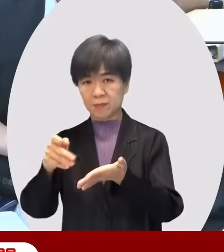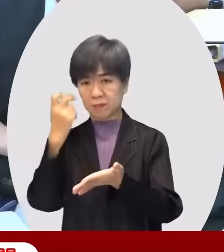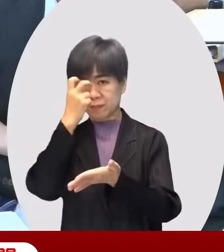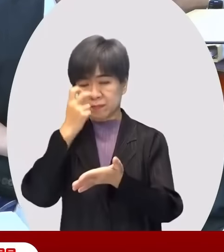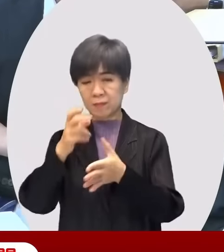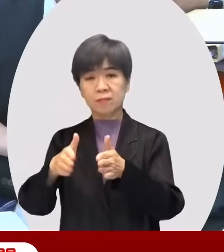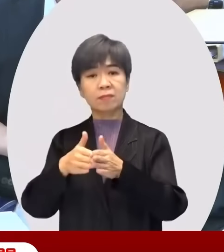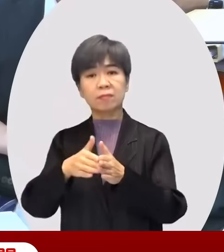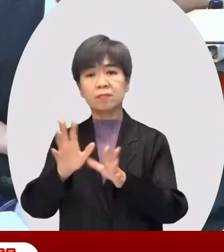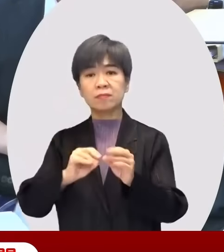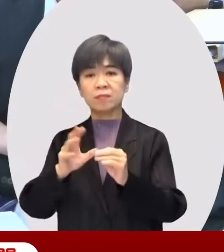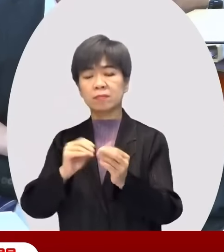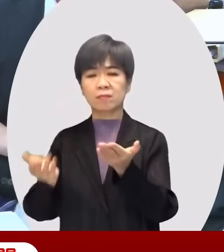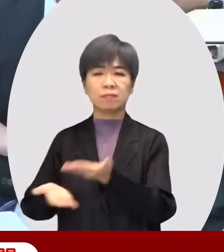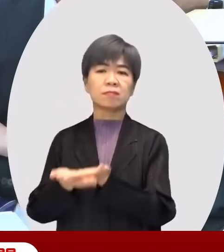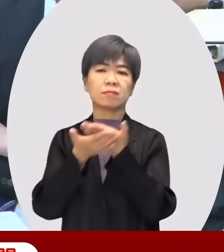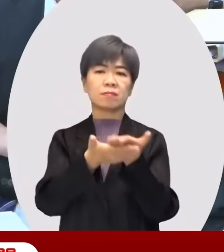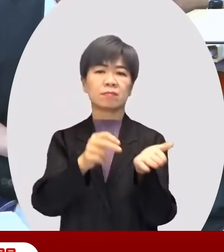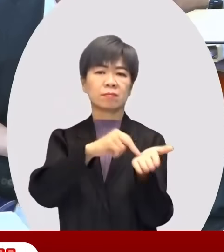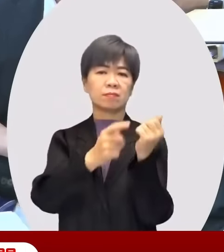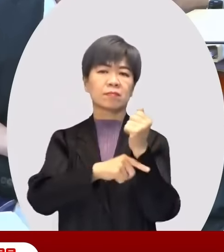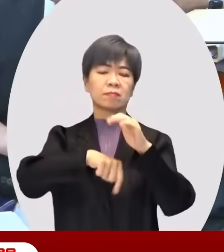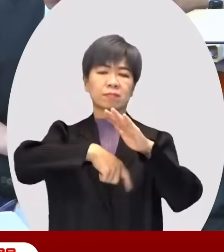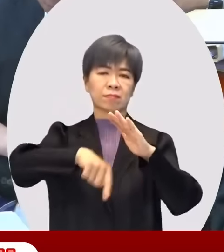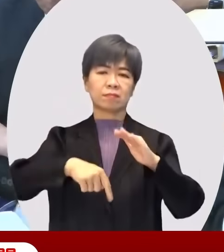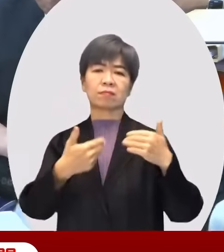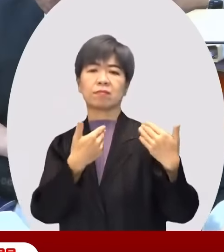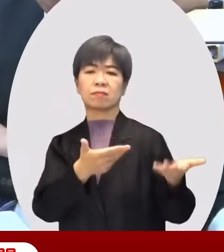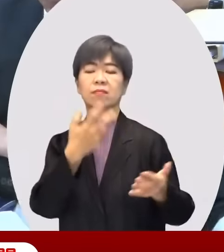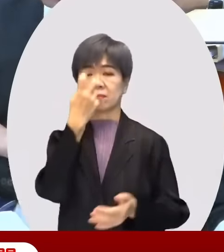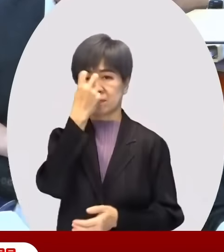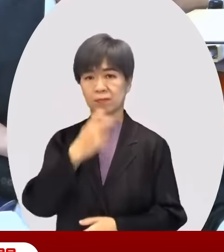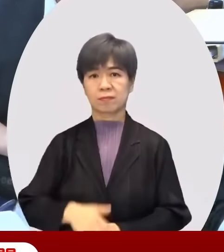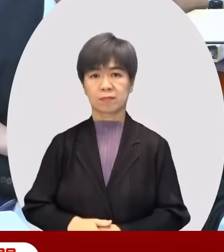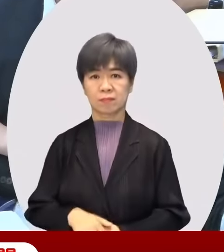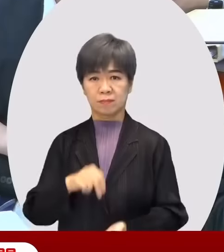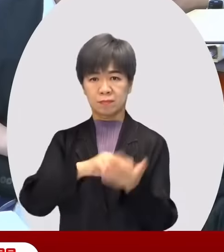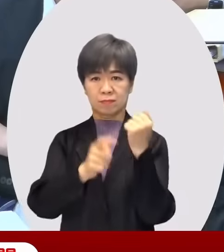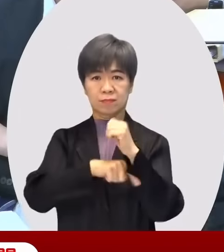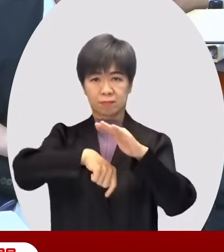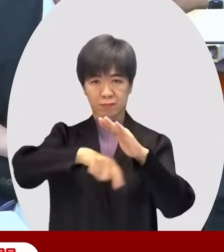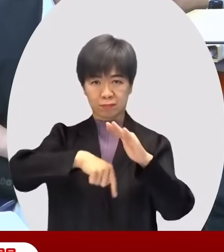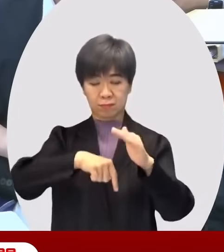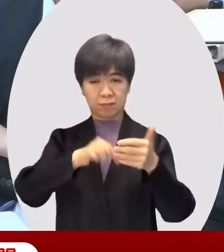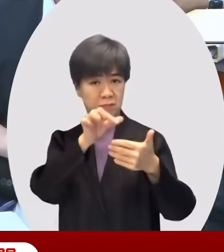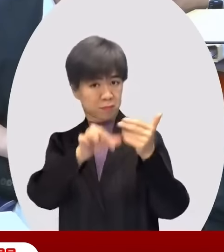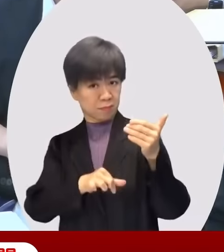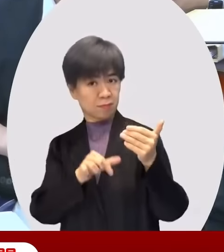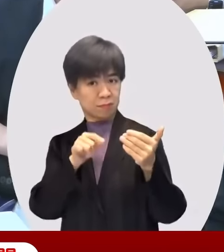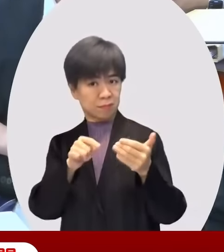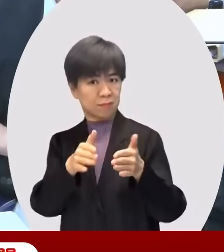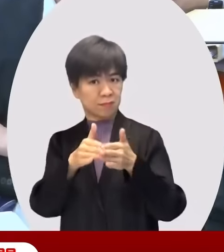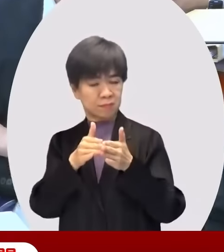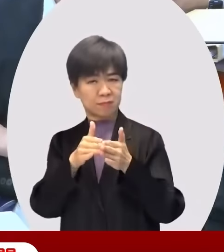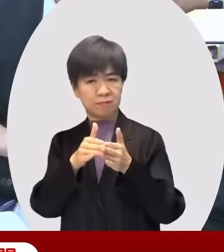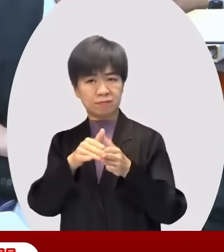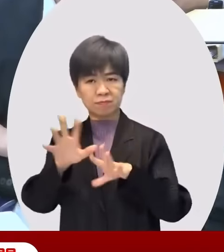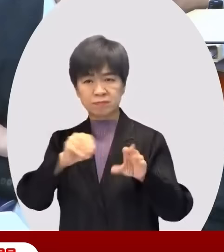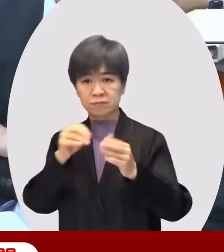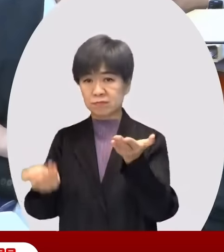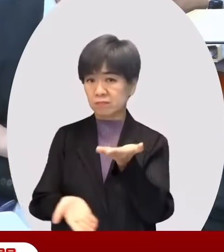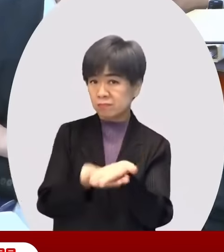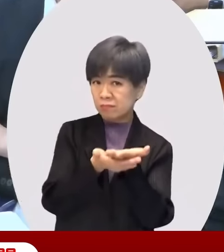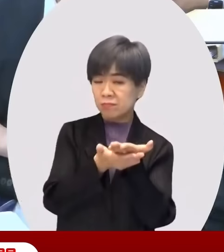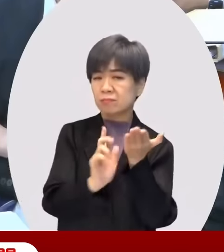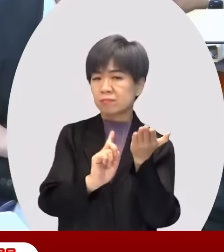和审查所需要的相关资料送到立法院审议。那么就这个部分来讲的话，立法院所规定的这个必须要备审的这